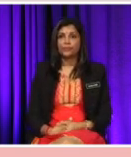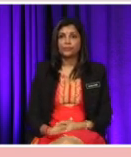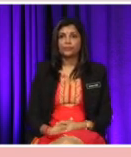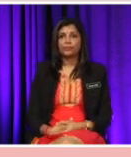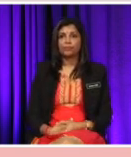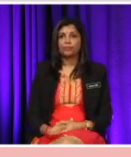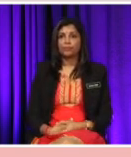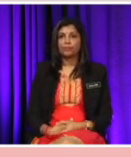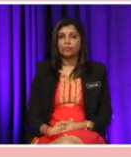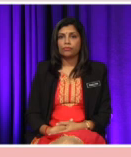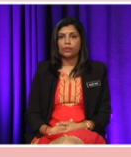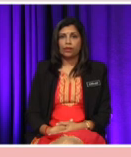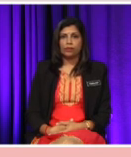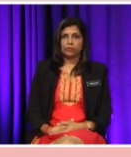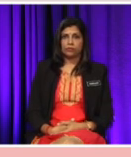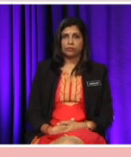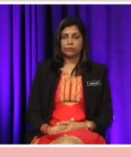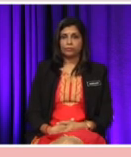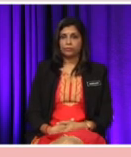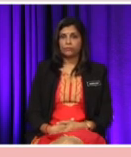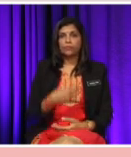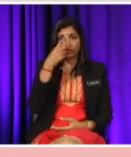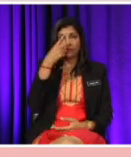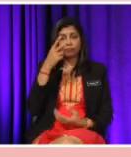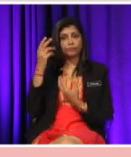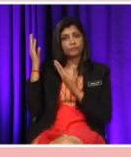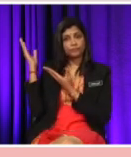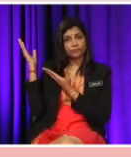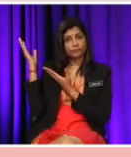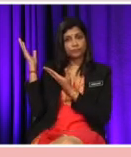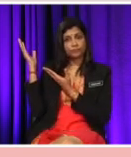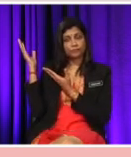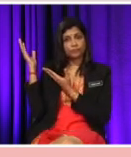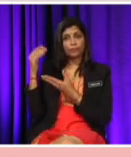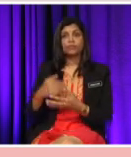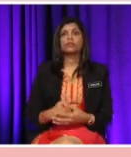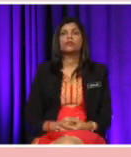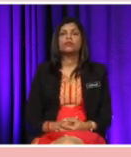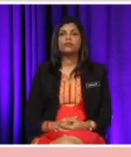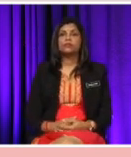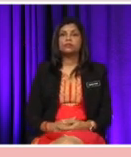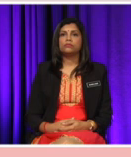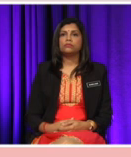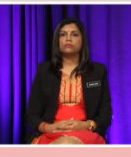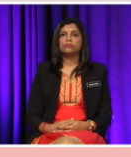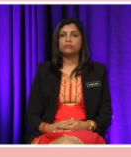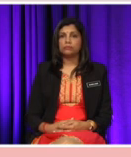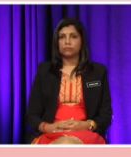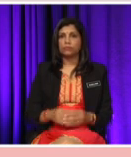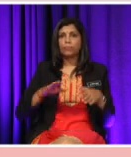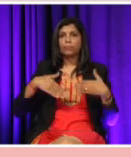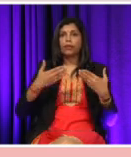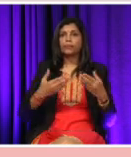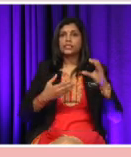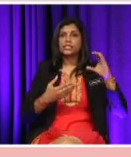dua poin 5 mite padu kemudian T1 Kita 30 derajat Celcius tapi kena tukang kepada